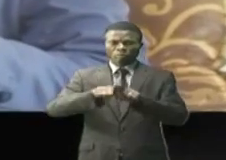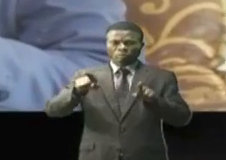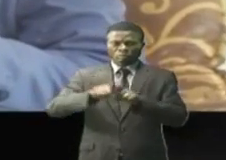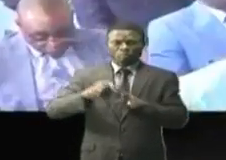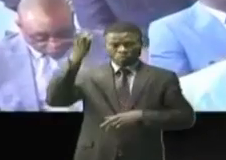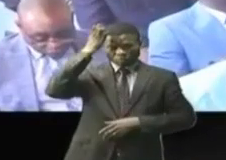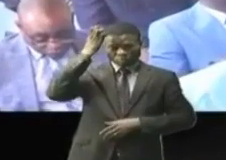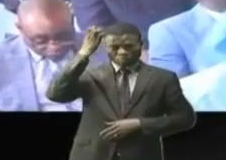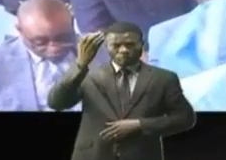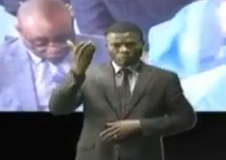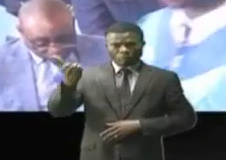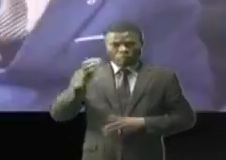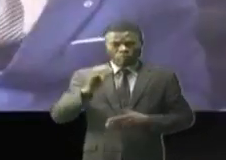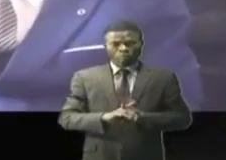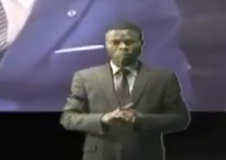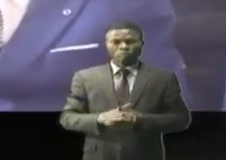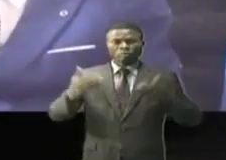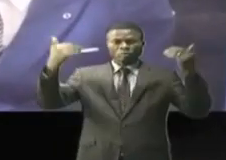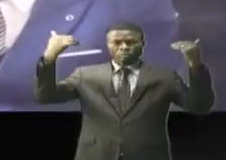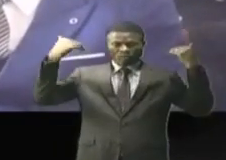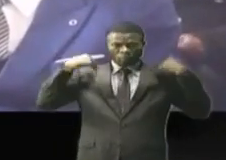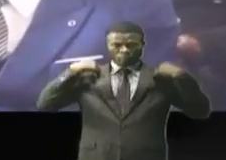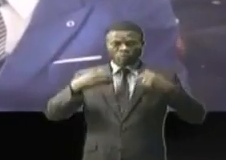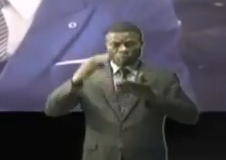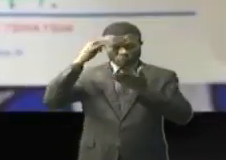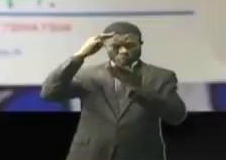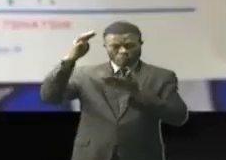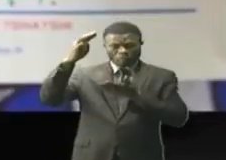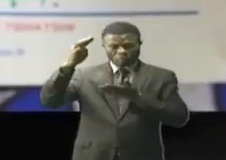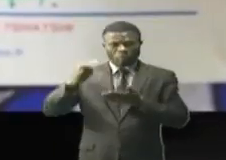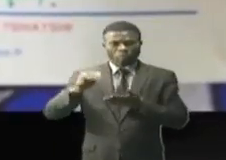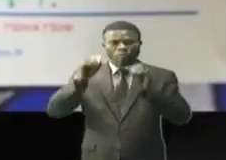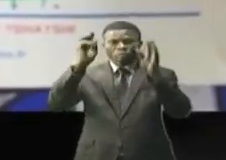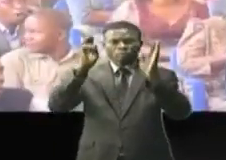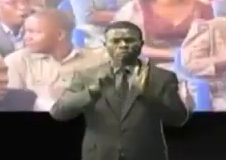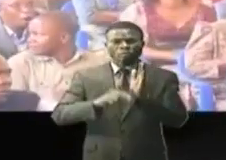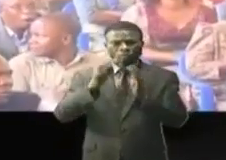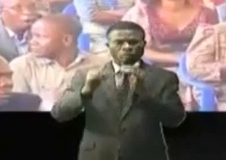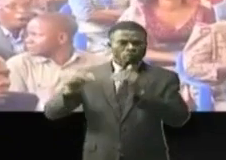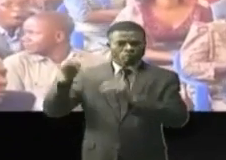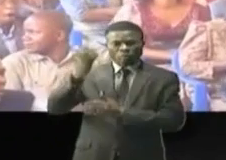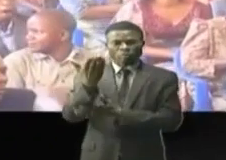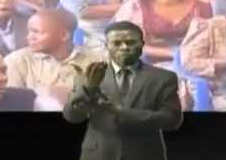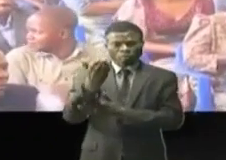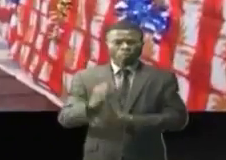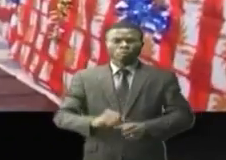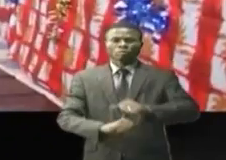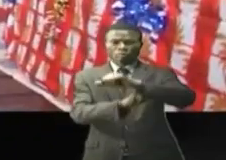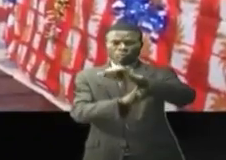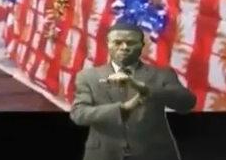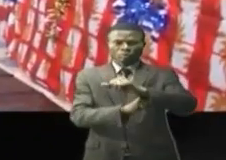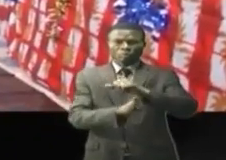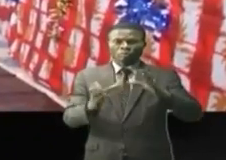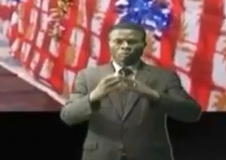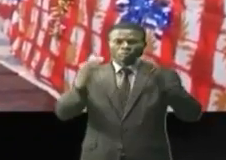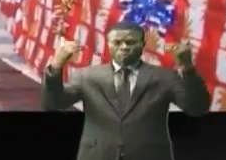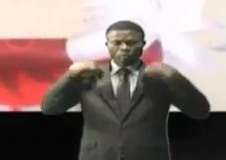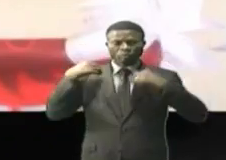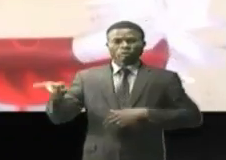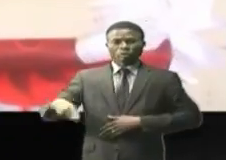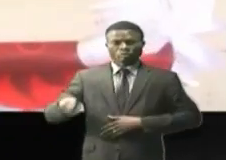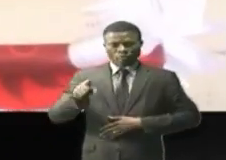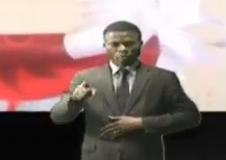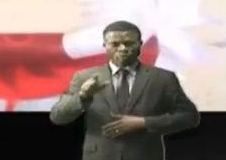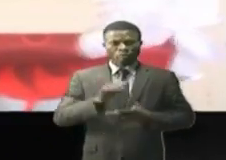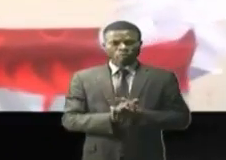universitaires. La représentante du ministre de l'ESU à la cérémonie en appelle à l'accompagnement de ses efforts par les autorités provinciales.